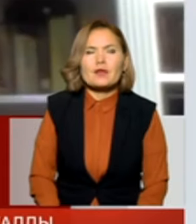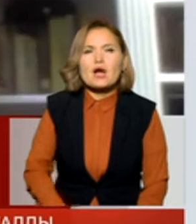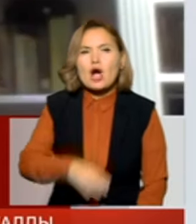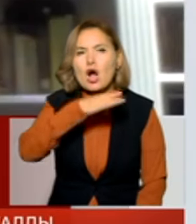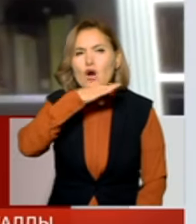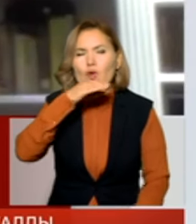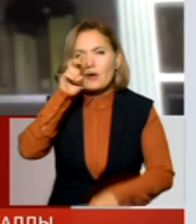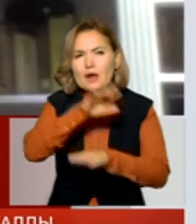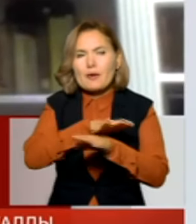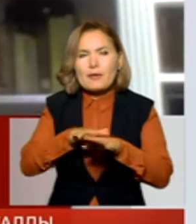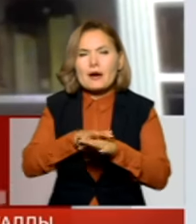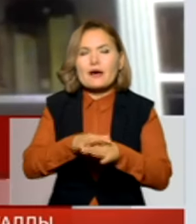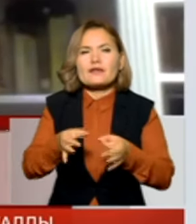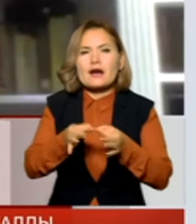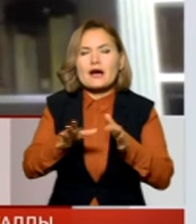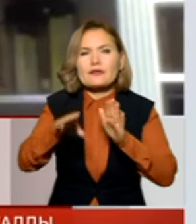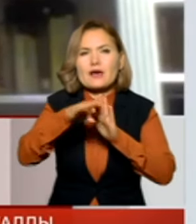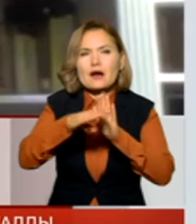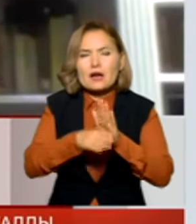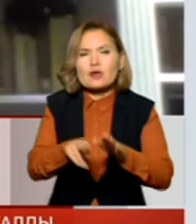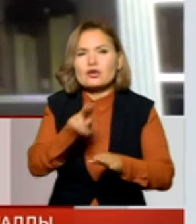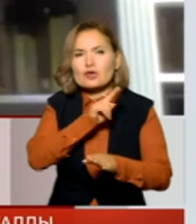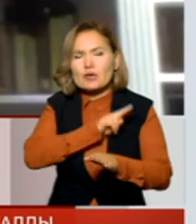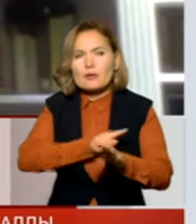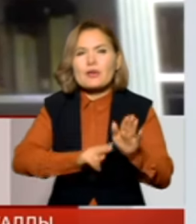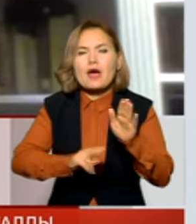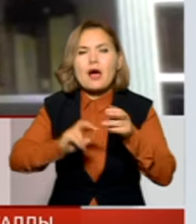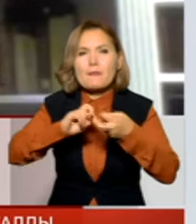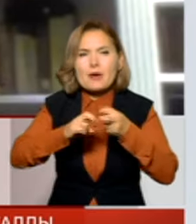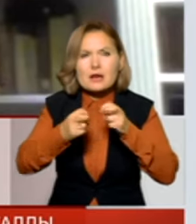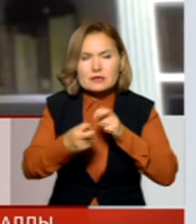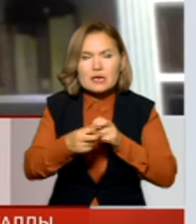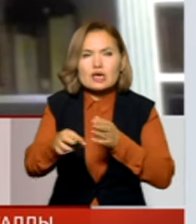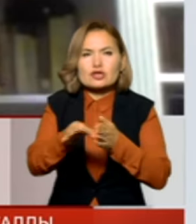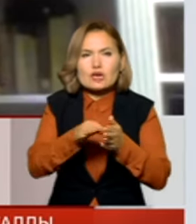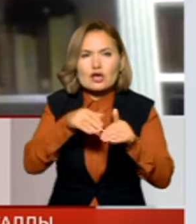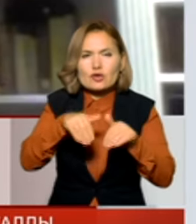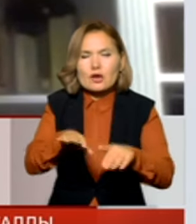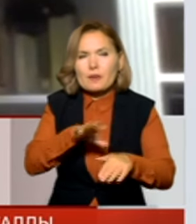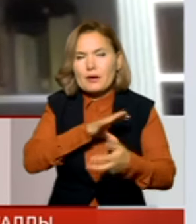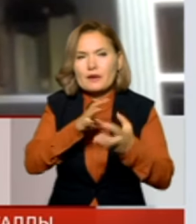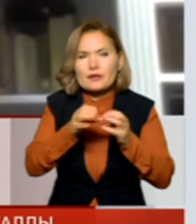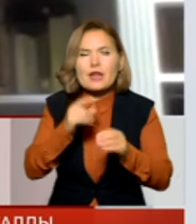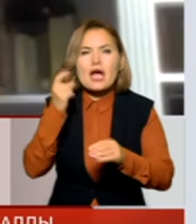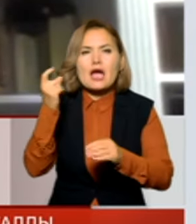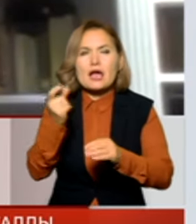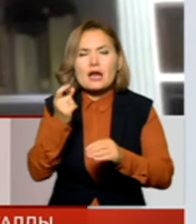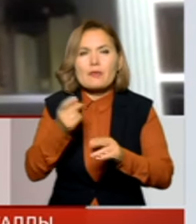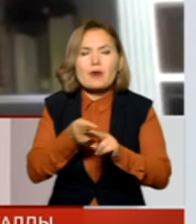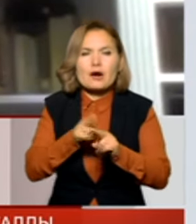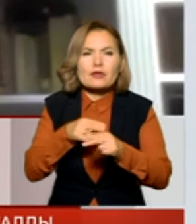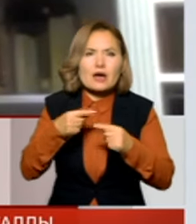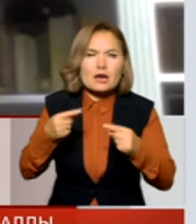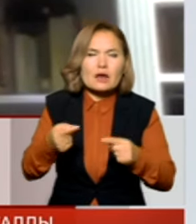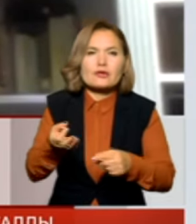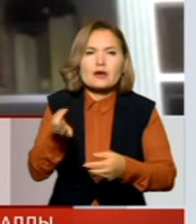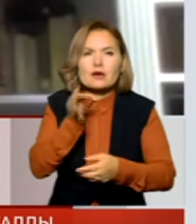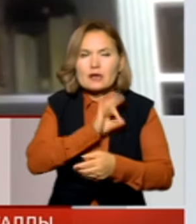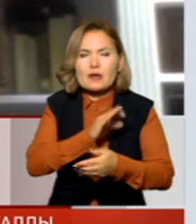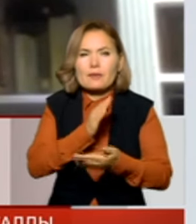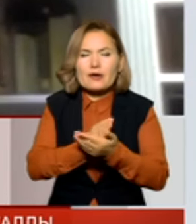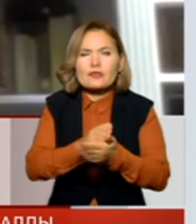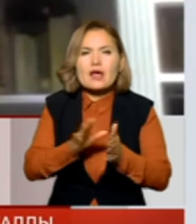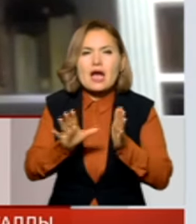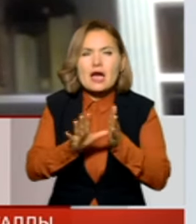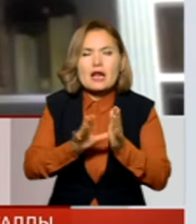Көптеген елдер атом энергиясы бағдарламаларын іске қосу мәселесін бірінші рет қарастырып жатыр. Олардың экономикалық жағдайы әртүрлі. Мұндай энергияны өндіру